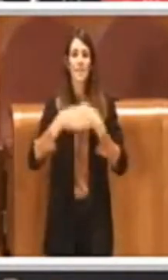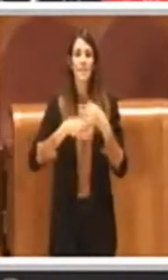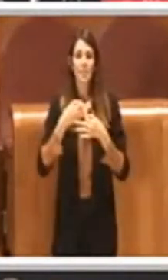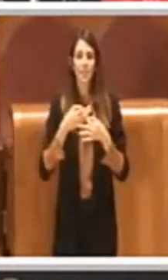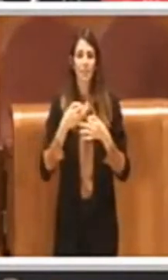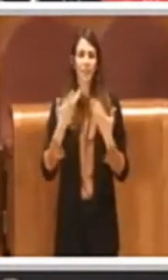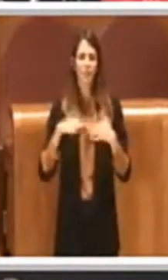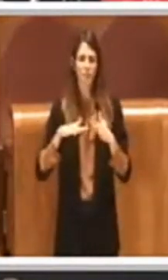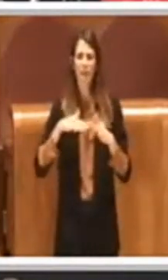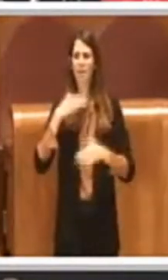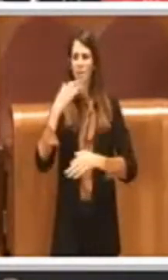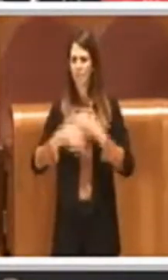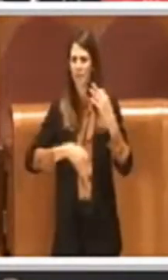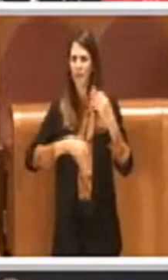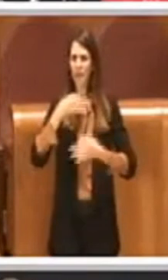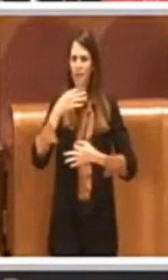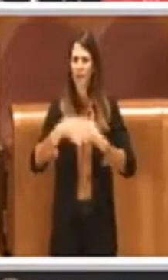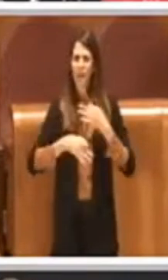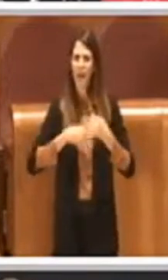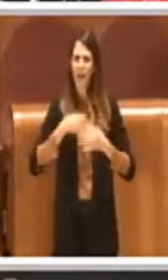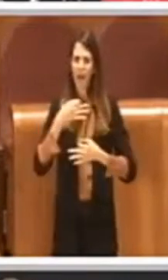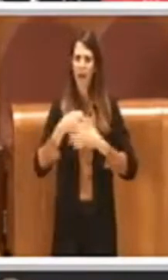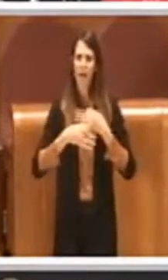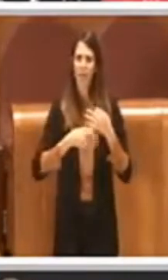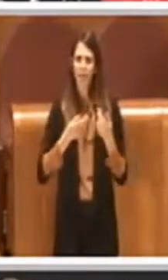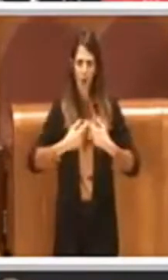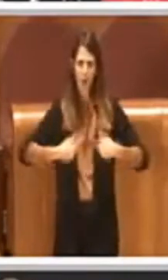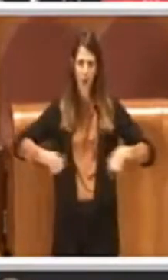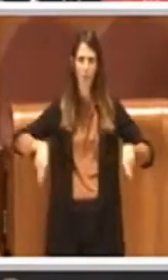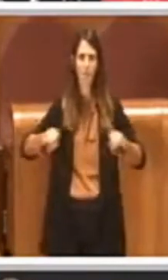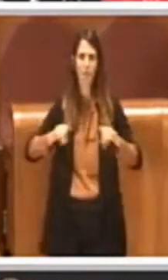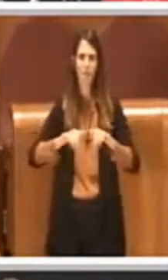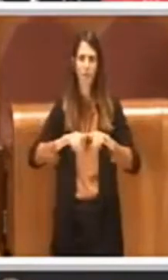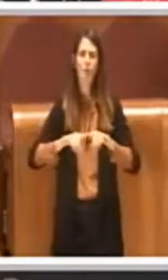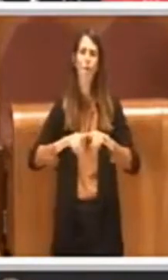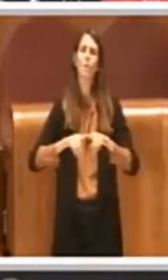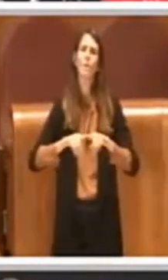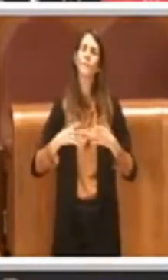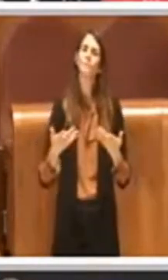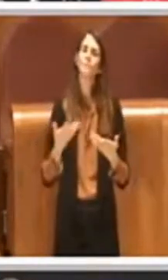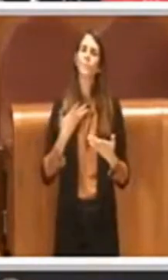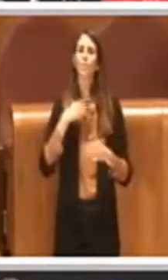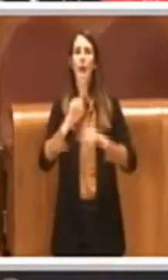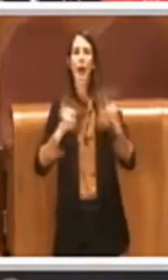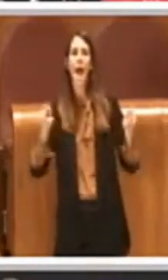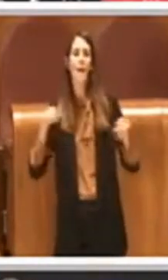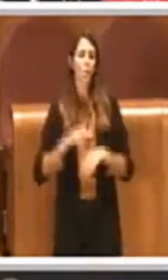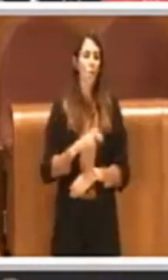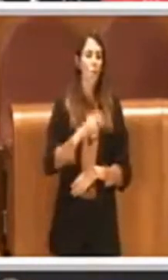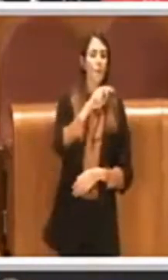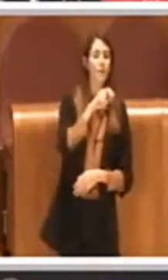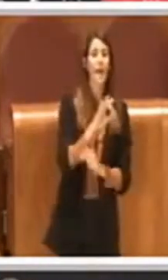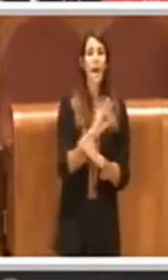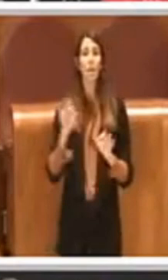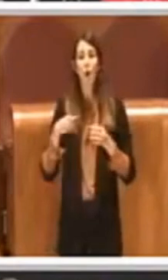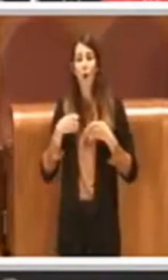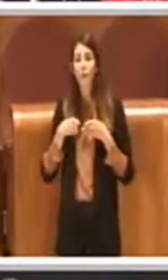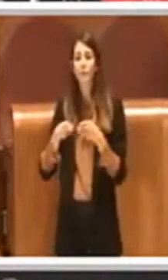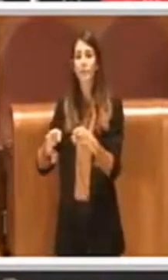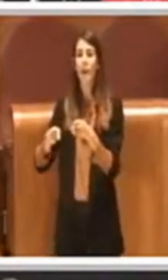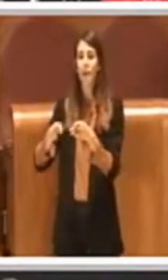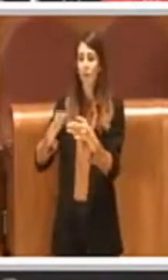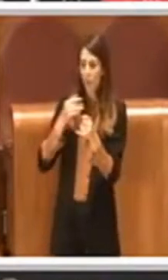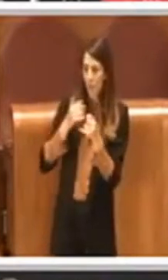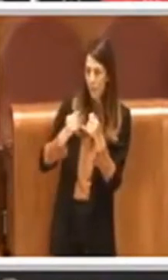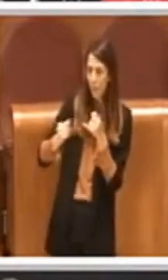esplicitate nell'arco della nella della commissione alcune scale alcuni percorsi un po lunghi o quant'altro ecco